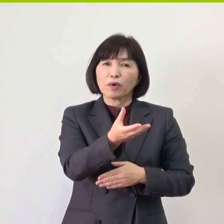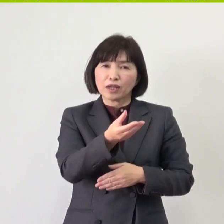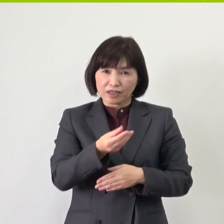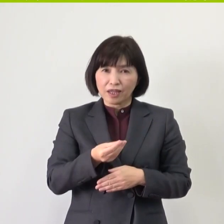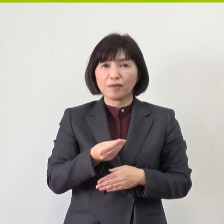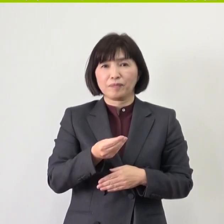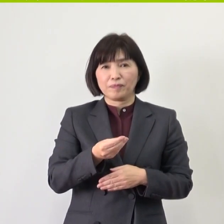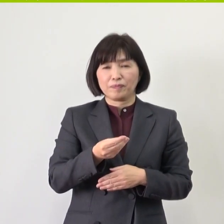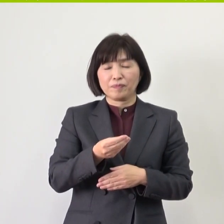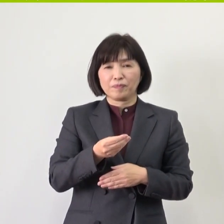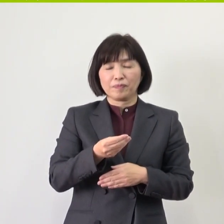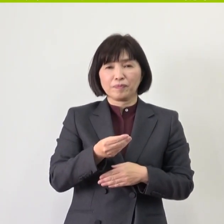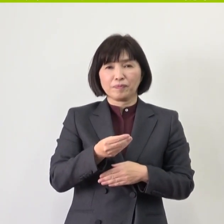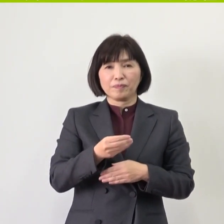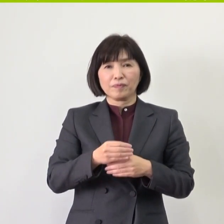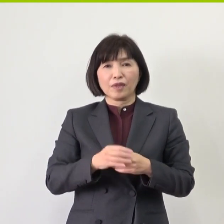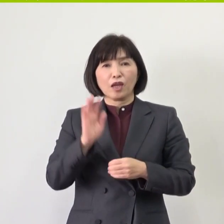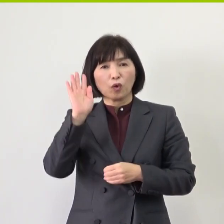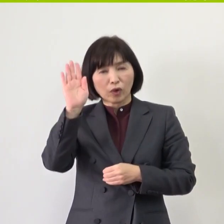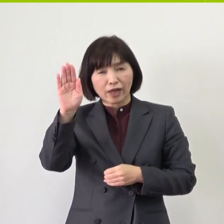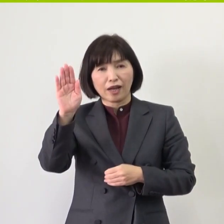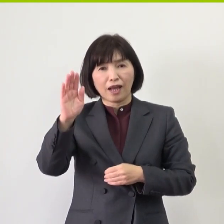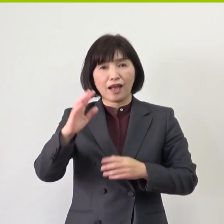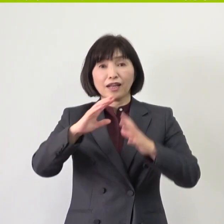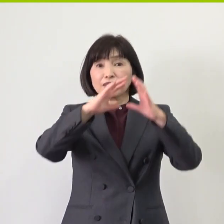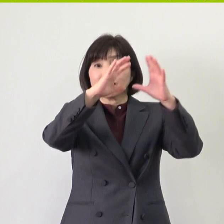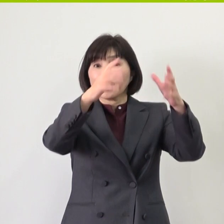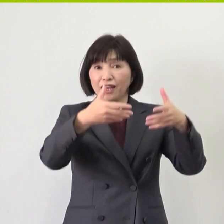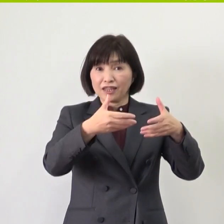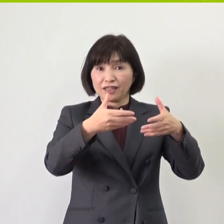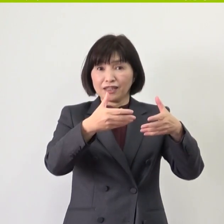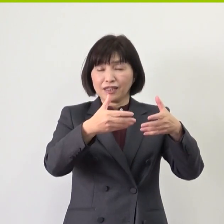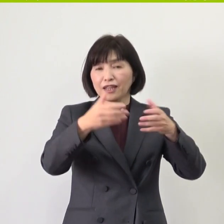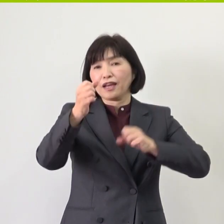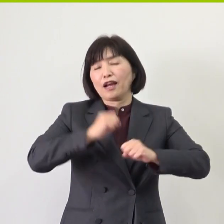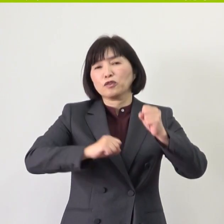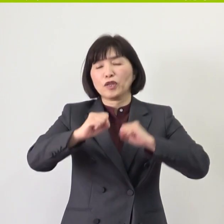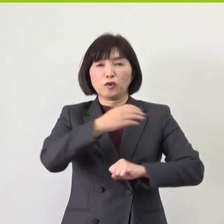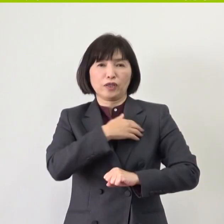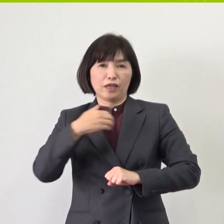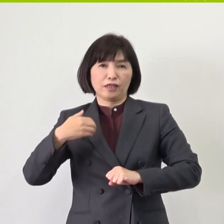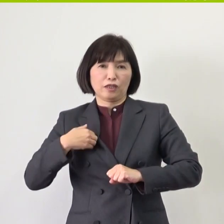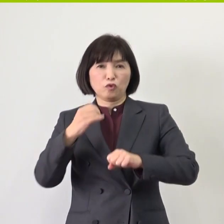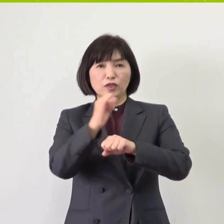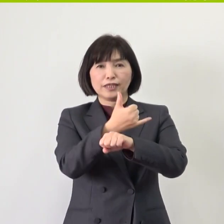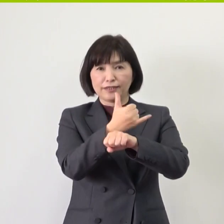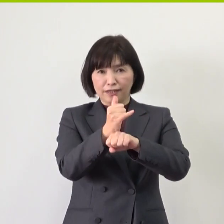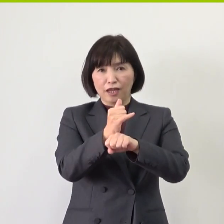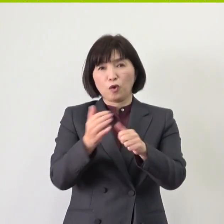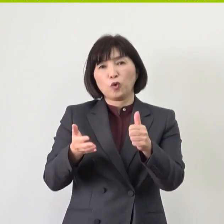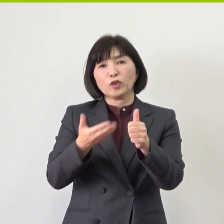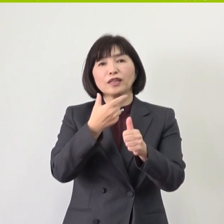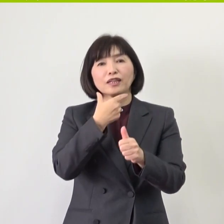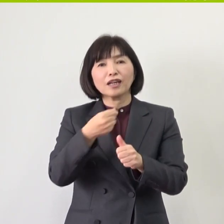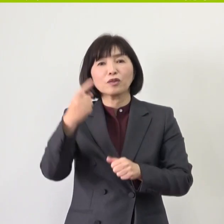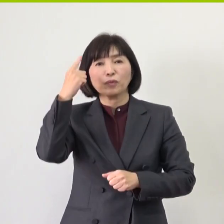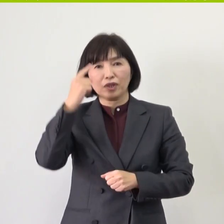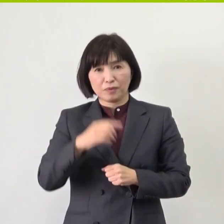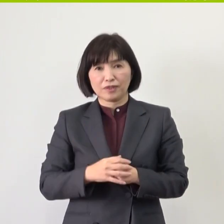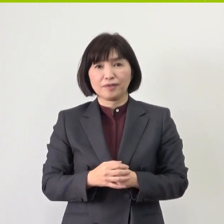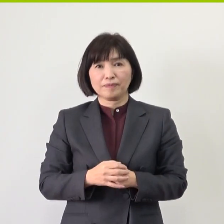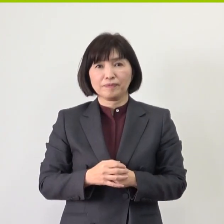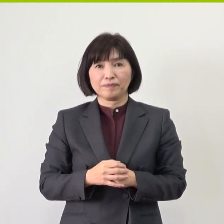ただこうと、そういった中でこれから日本だけではなくて世界を担っていける人材を育てていきたいというふうに思っています